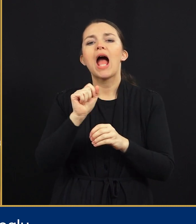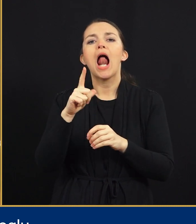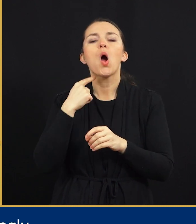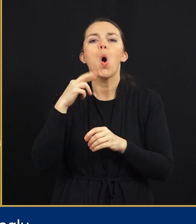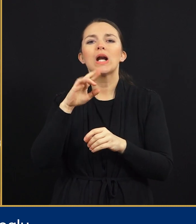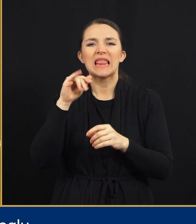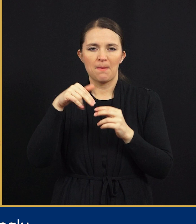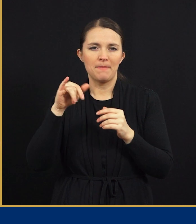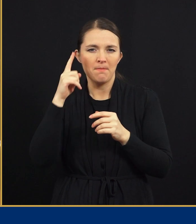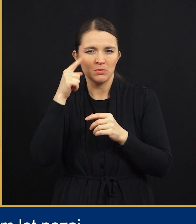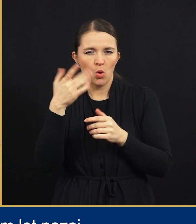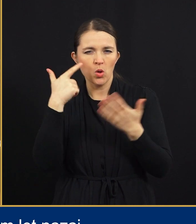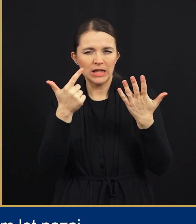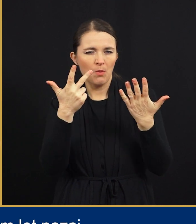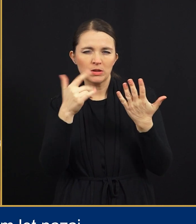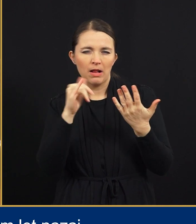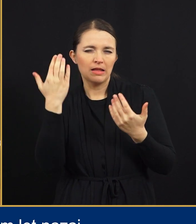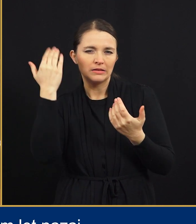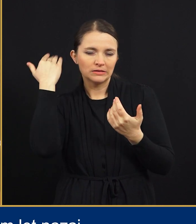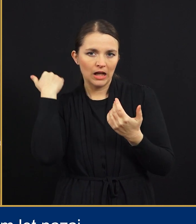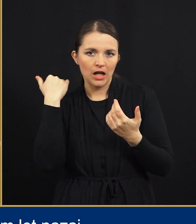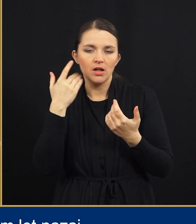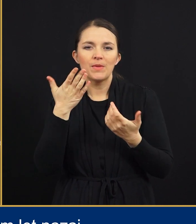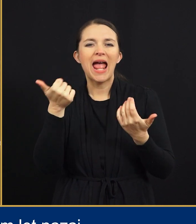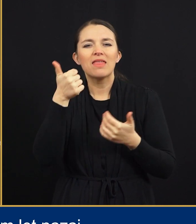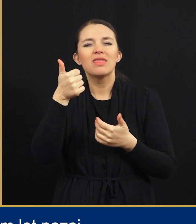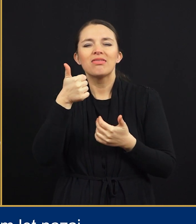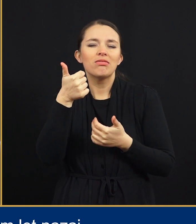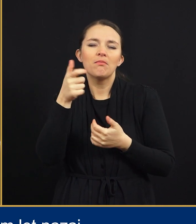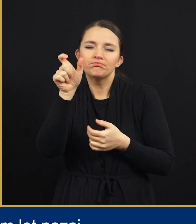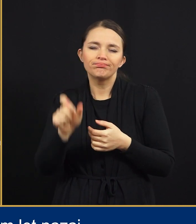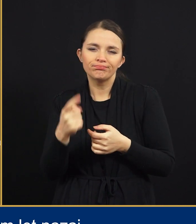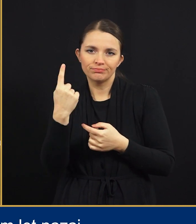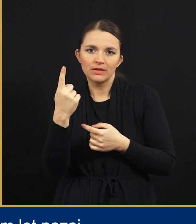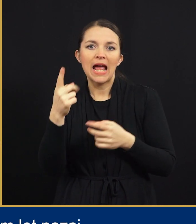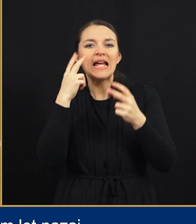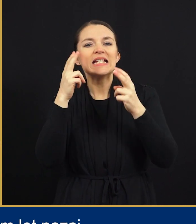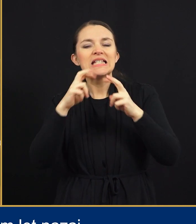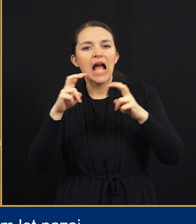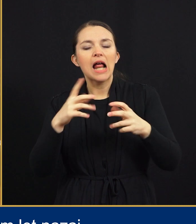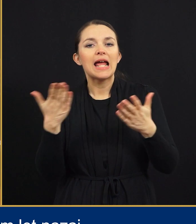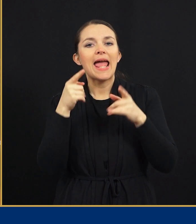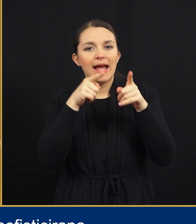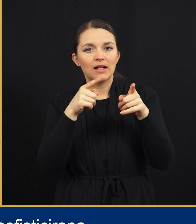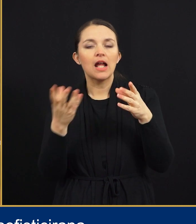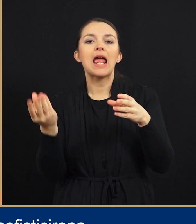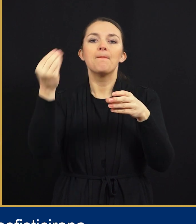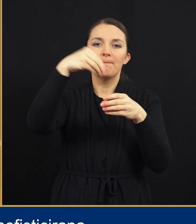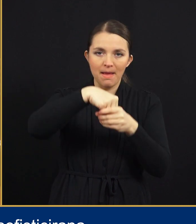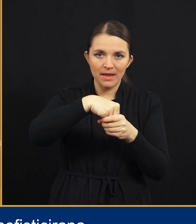njegovih algoritmih, mislim, da je bilo to 7-8 let nazaj, ko je nek posameznik z iskalnikom, kjer